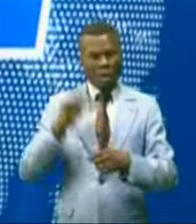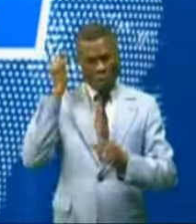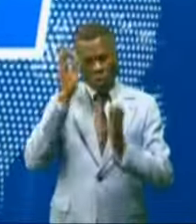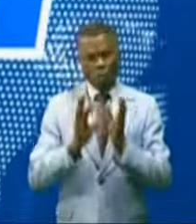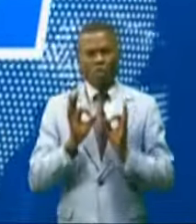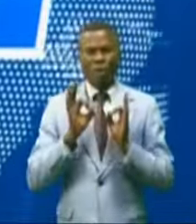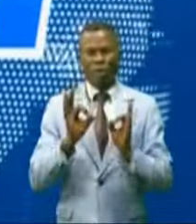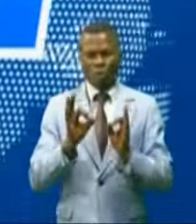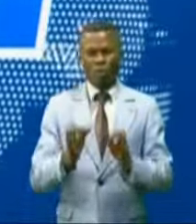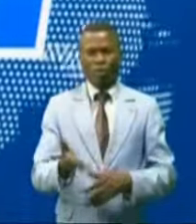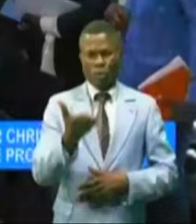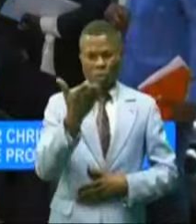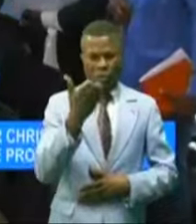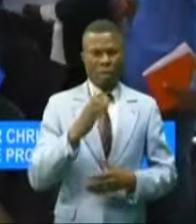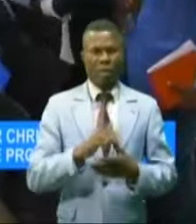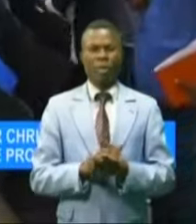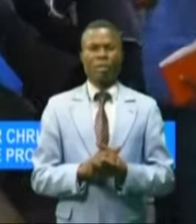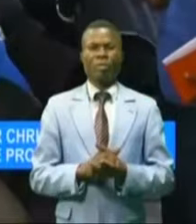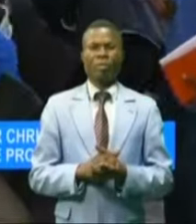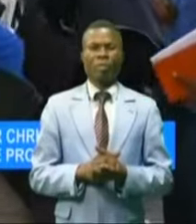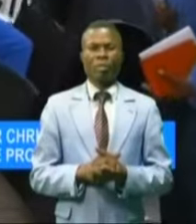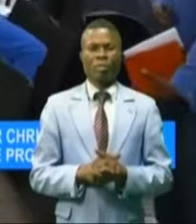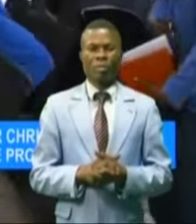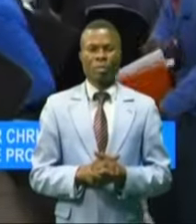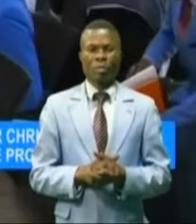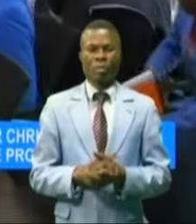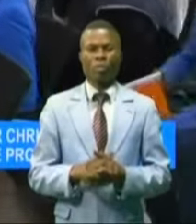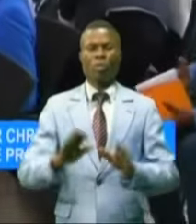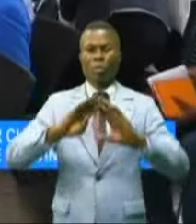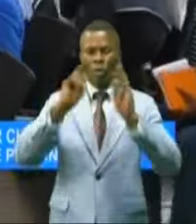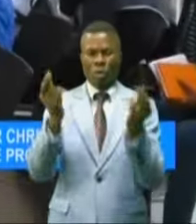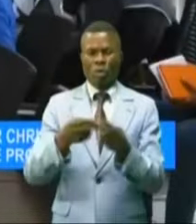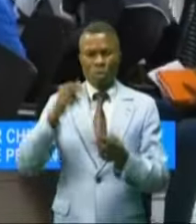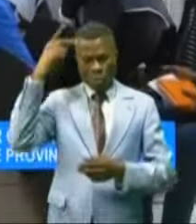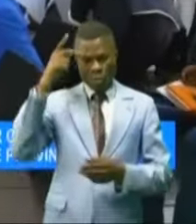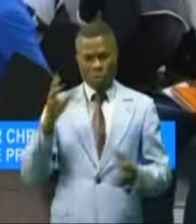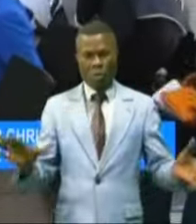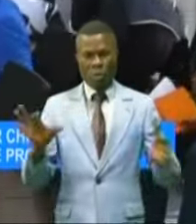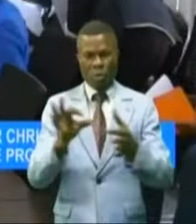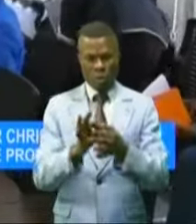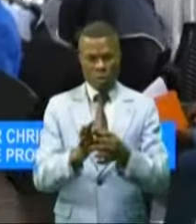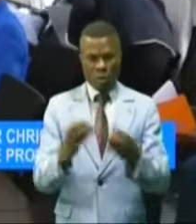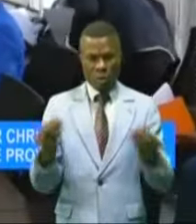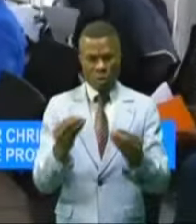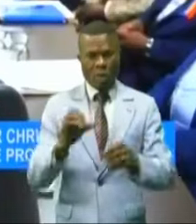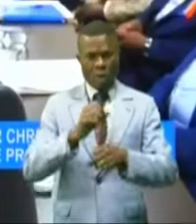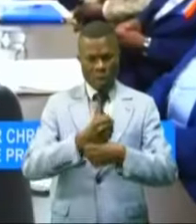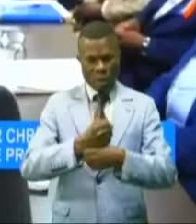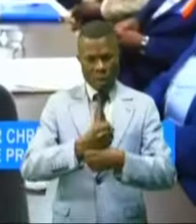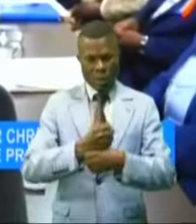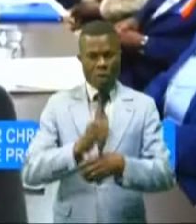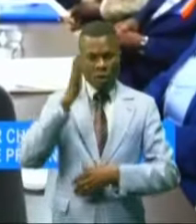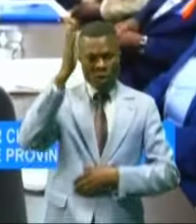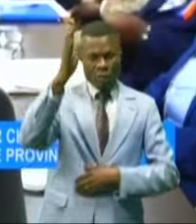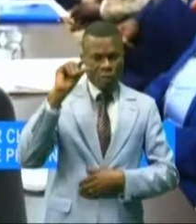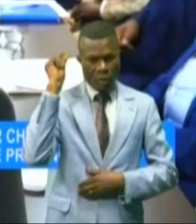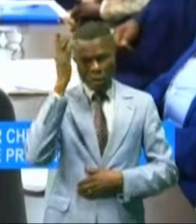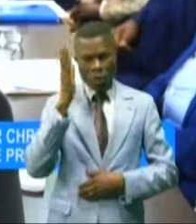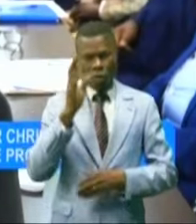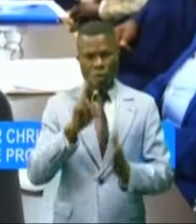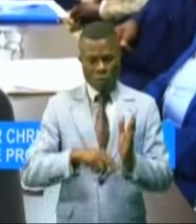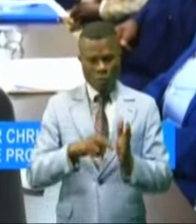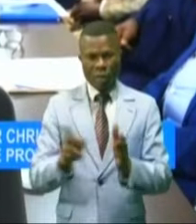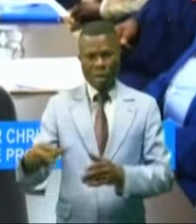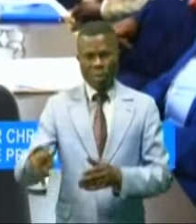gouvernement. Patricia Ong. Toutes les couches sociales sont associées en vue de la formation du futur gouvernement du